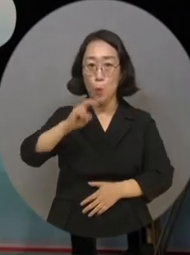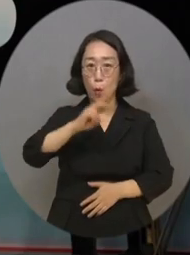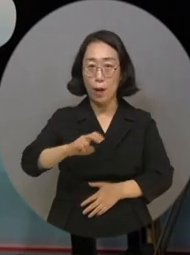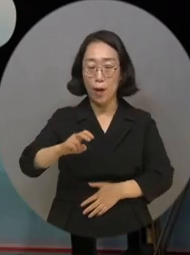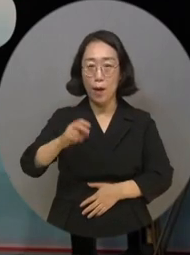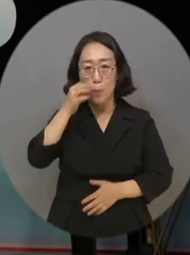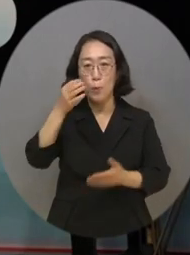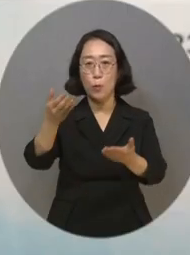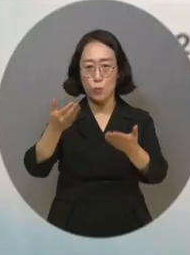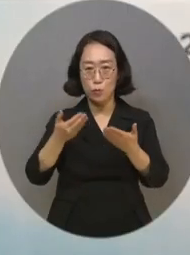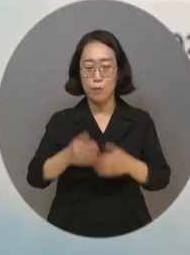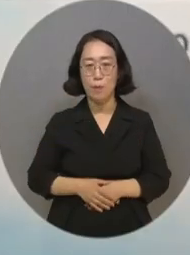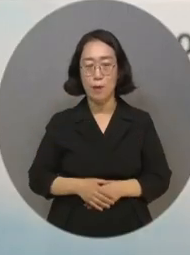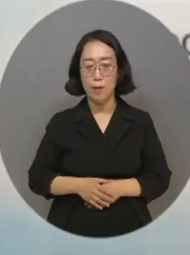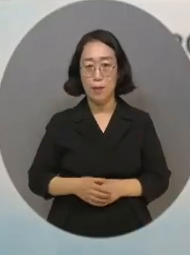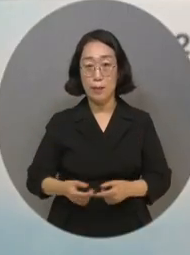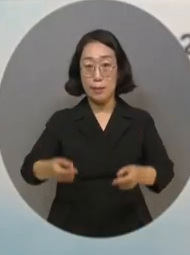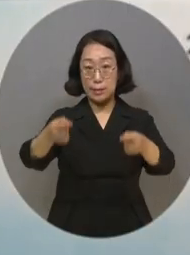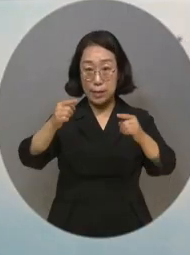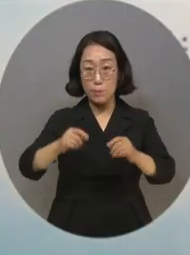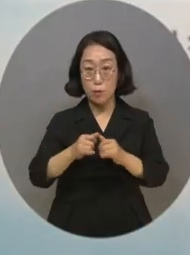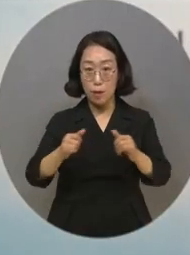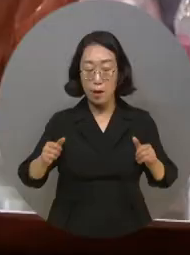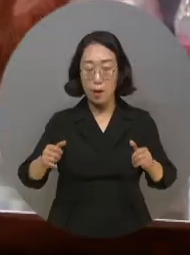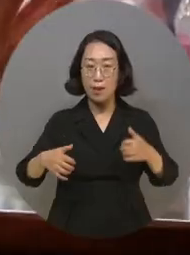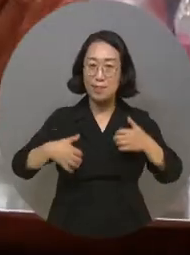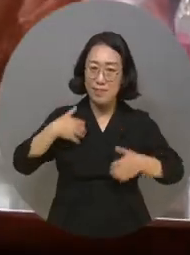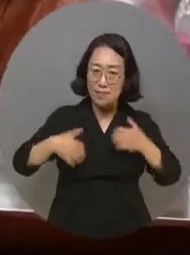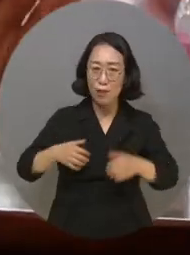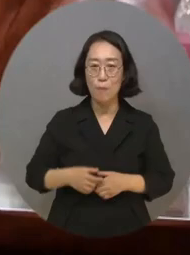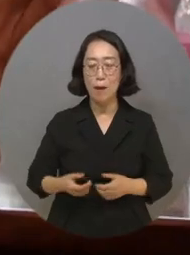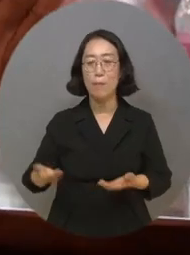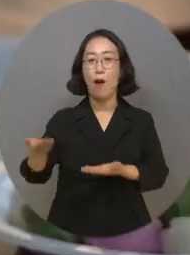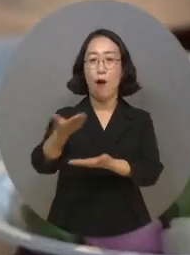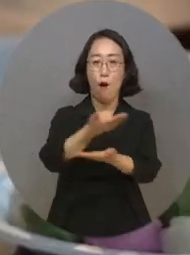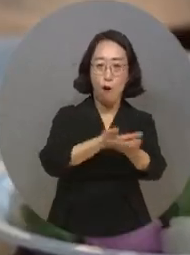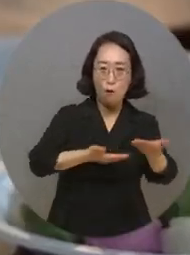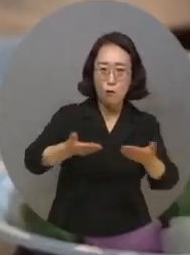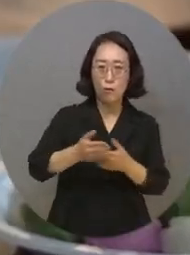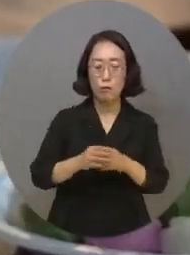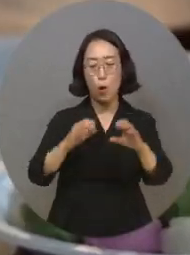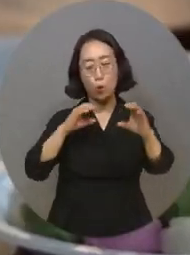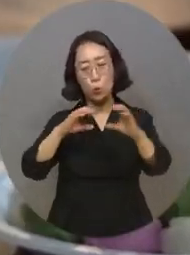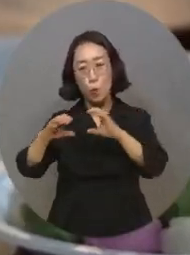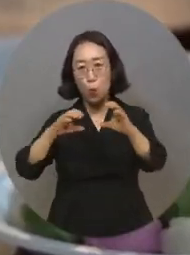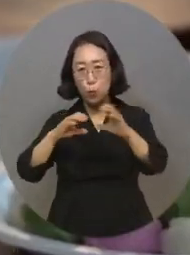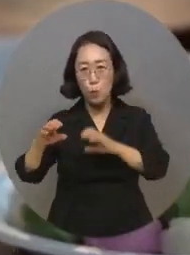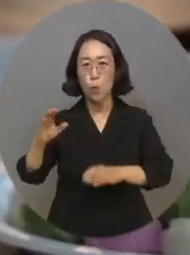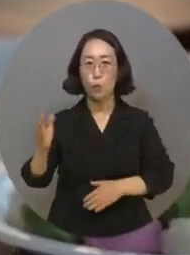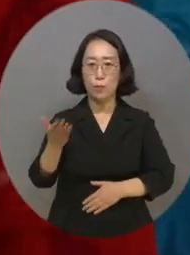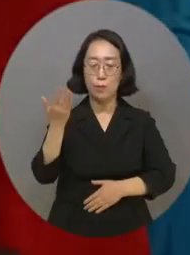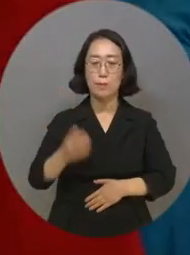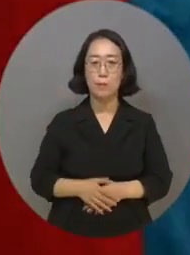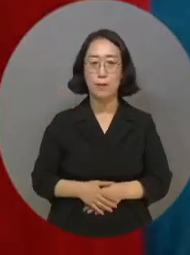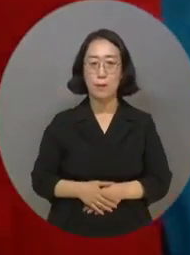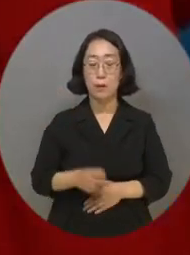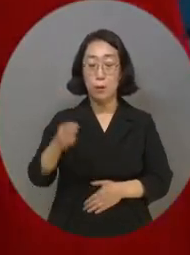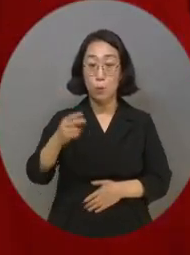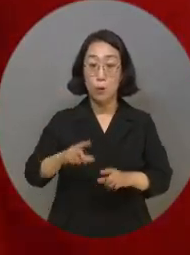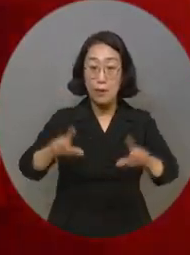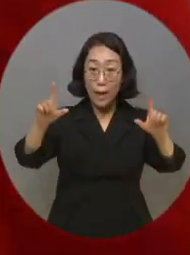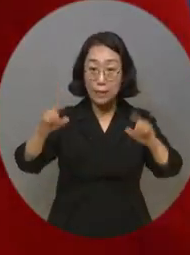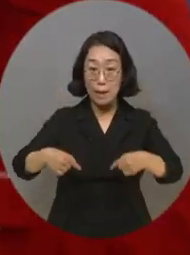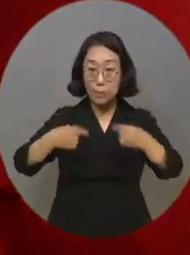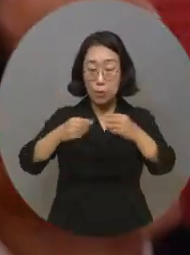진행되었으며 참석한 모든 사람들이 공연을 즐기며 함께 어우러지고 소통의 시간을 보냈습니다. 또한 이날